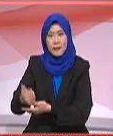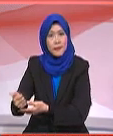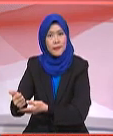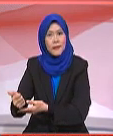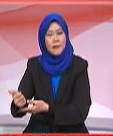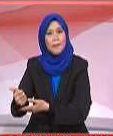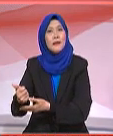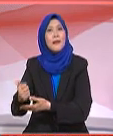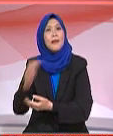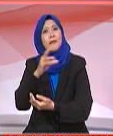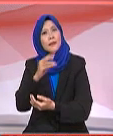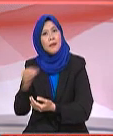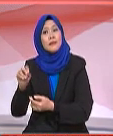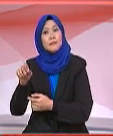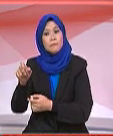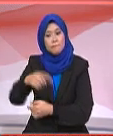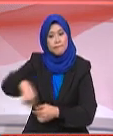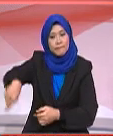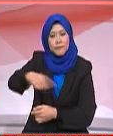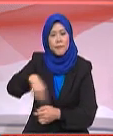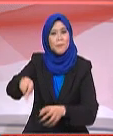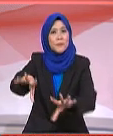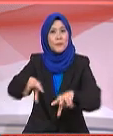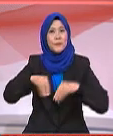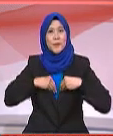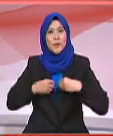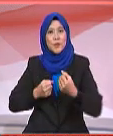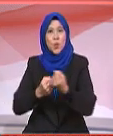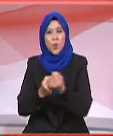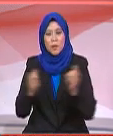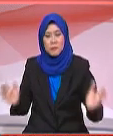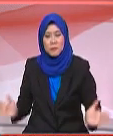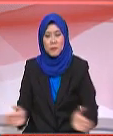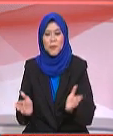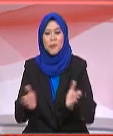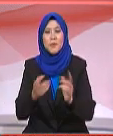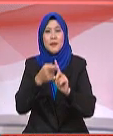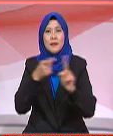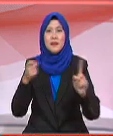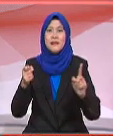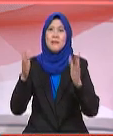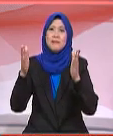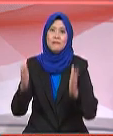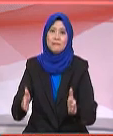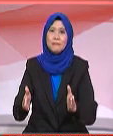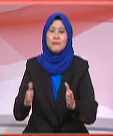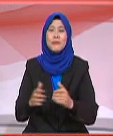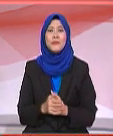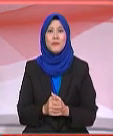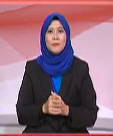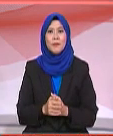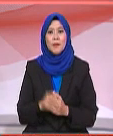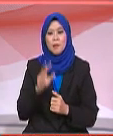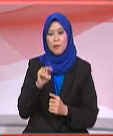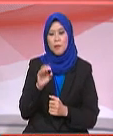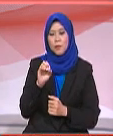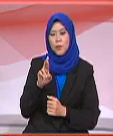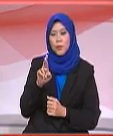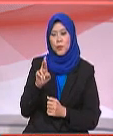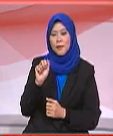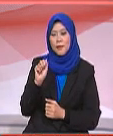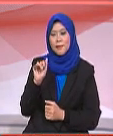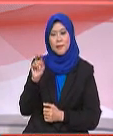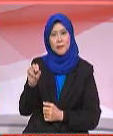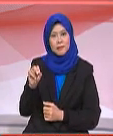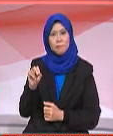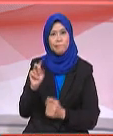semata-mata, tetapi mereka juga turut menerima sokongan moral daripada pihak berkaitan. Nur Ain Abu Bakar yang